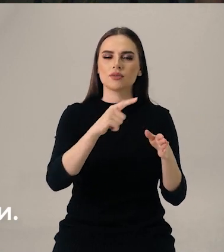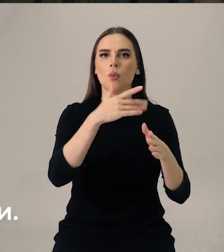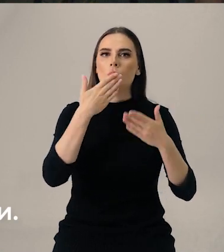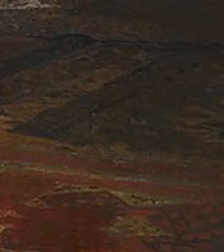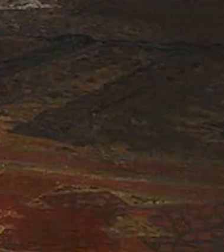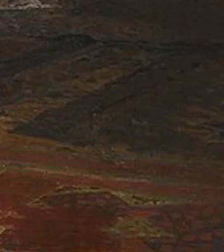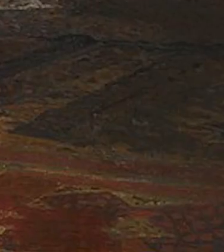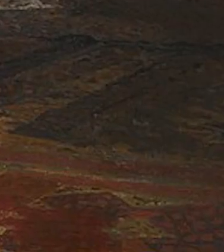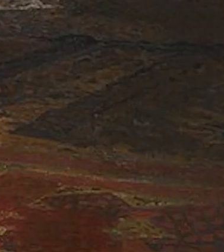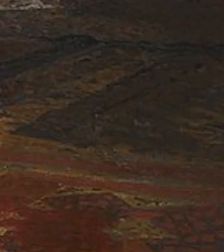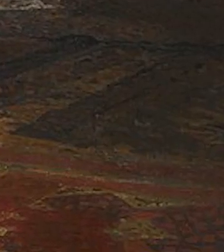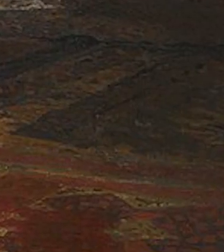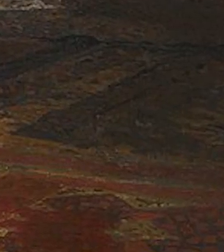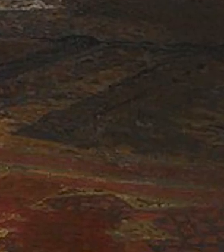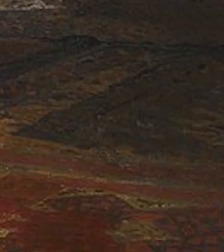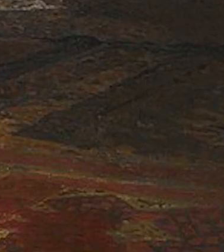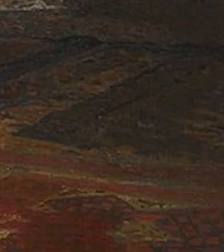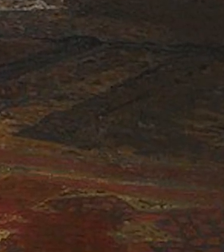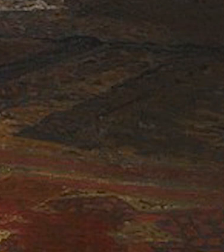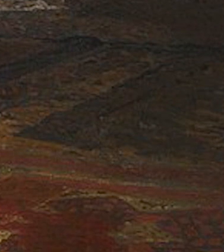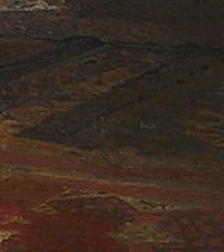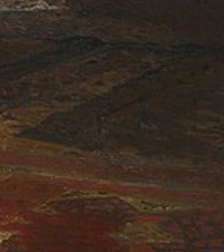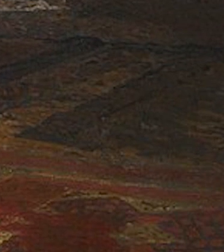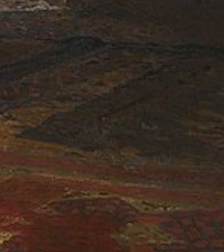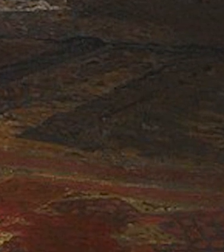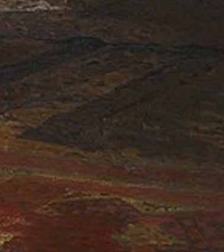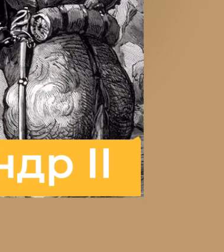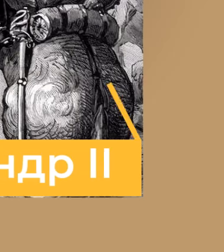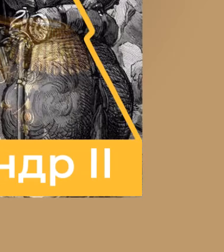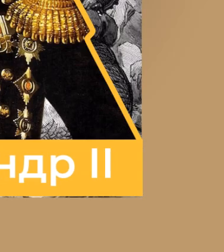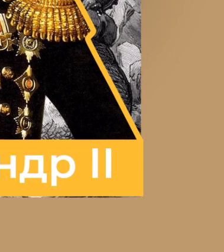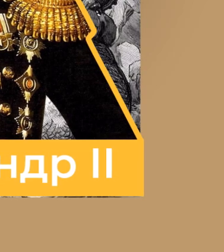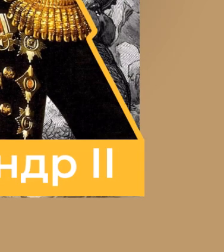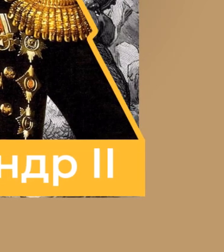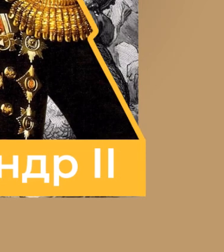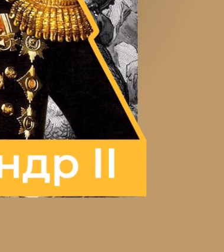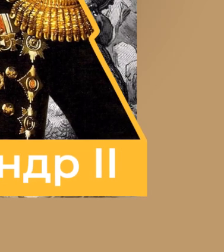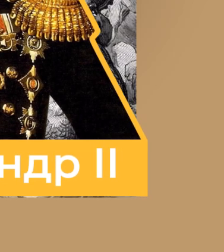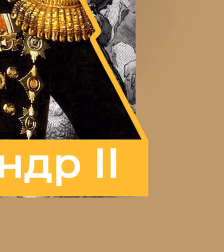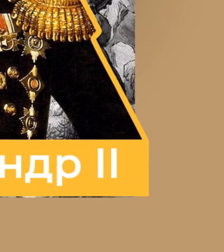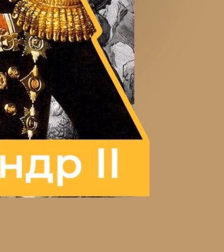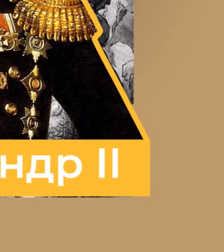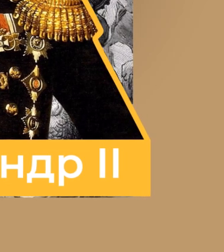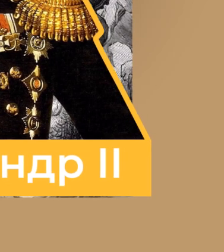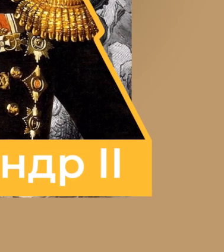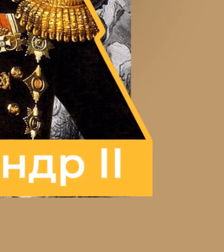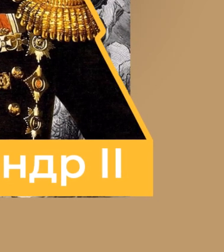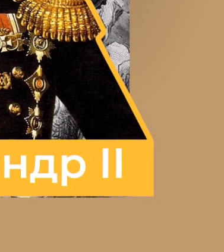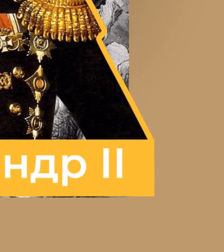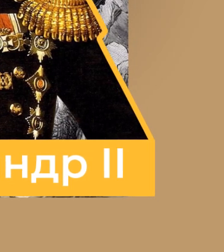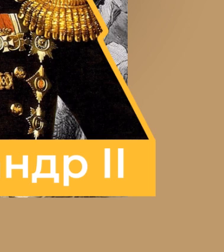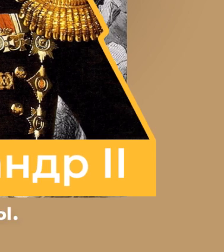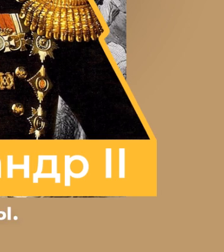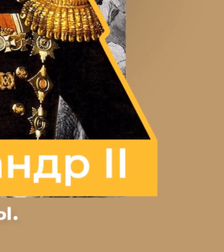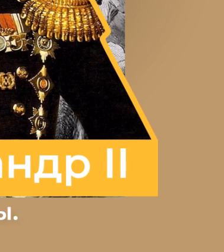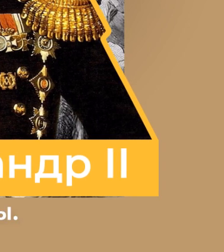и власти. Их ты можешь найти и в картине «Иван Грозный и сын его Иван». Второй — убийство Александра II и казни, к которым оно